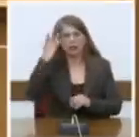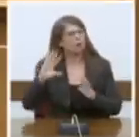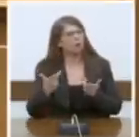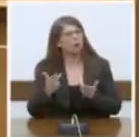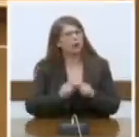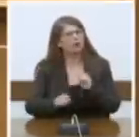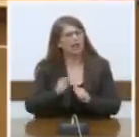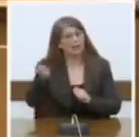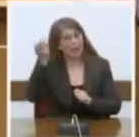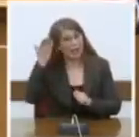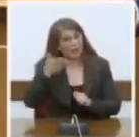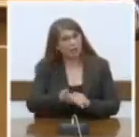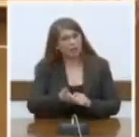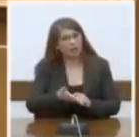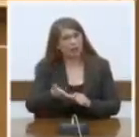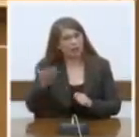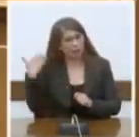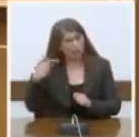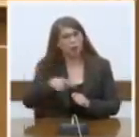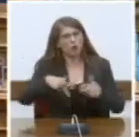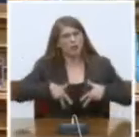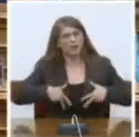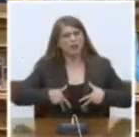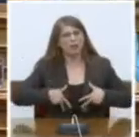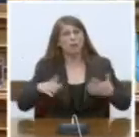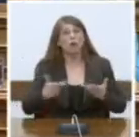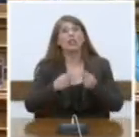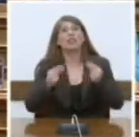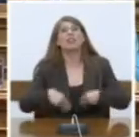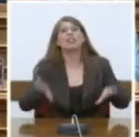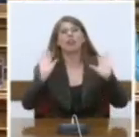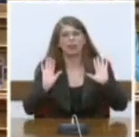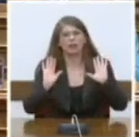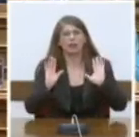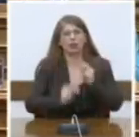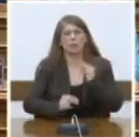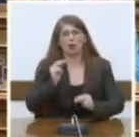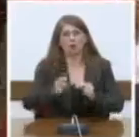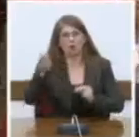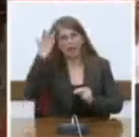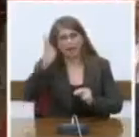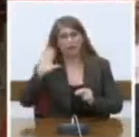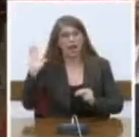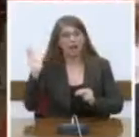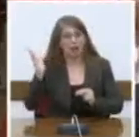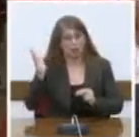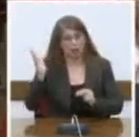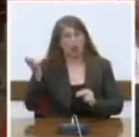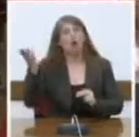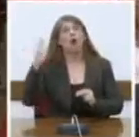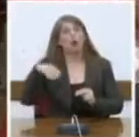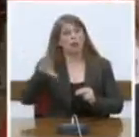πρόβλημα ακρίβειας, αν όχι με την προηγούμενη κυβέρνηση? Και πότε δεν λύθηκε το πρόβλημα ακρίβειας, αν όχι με την προηγούμενη